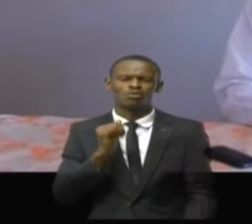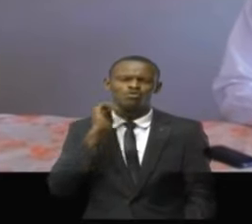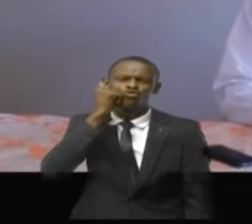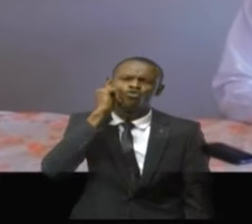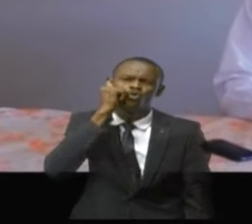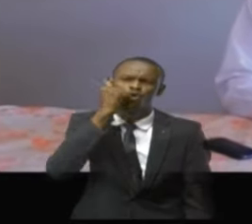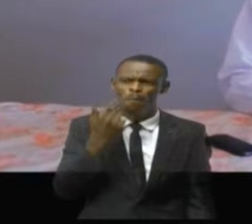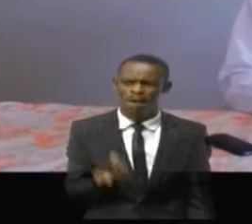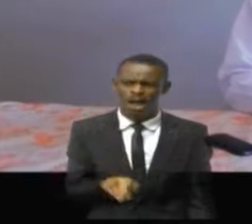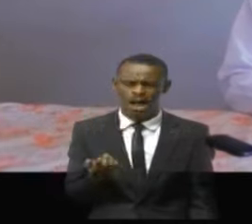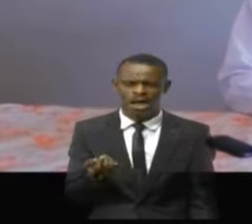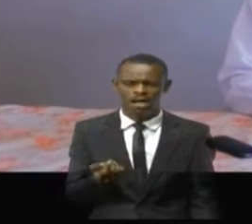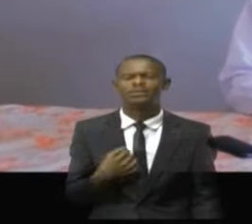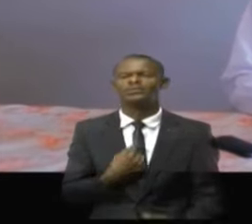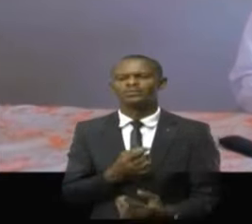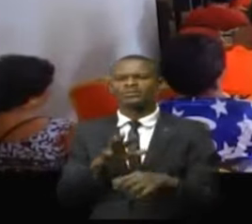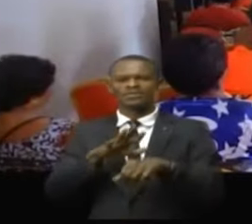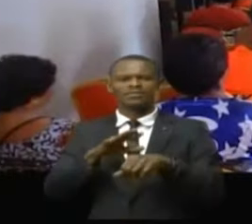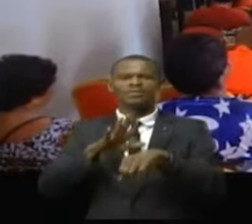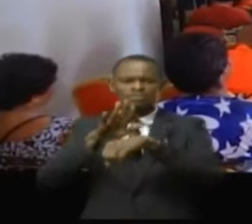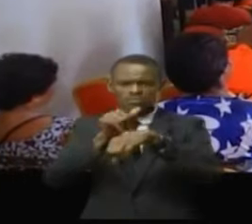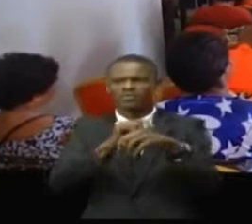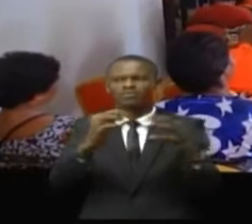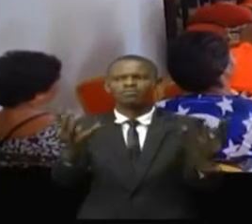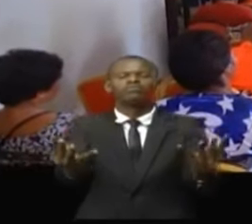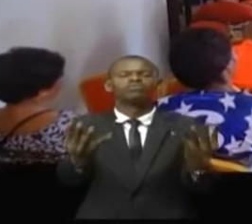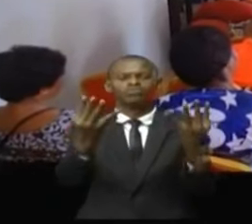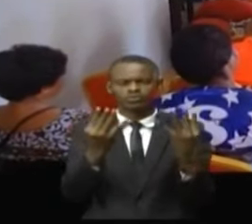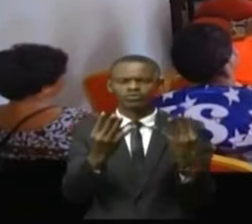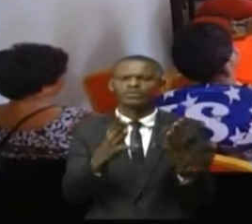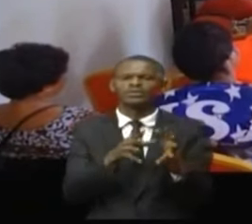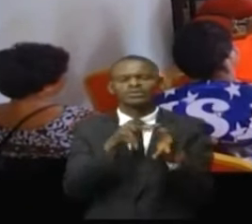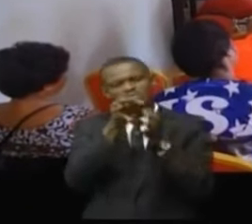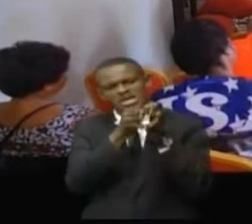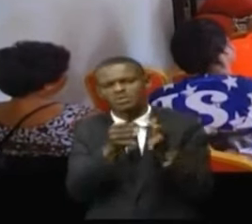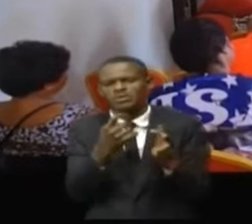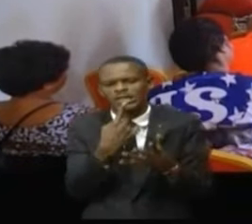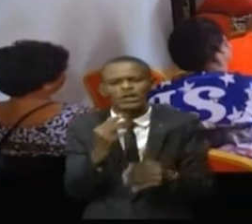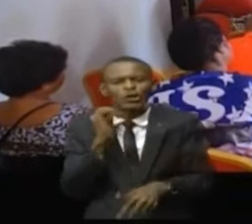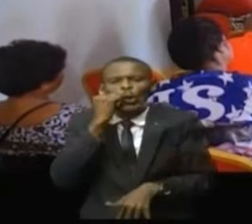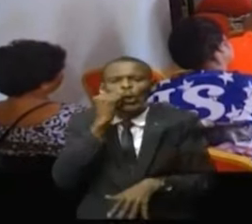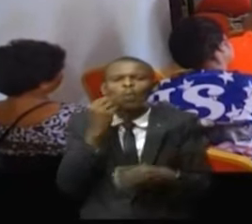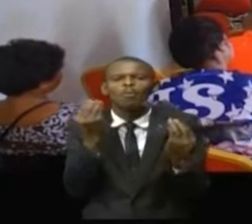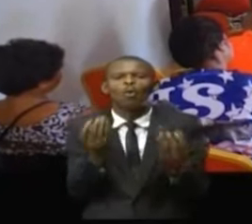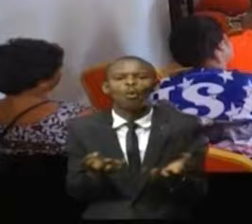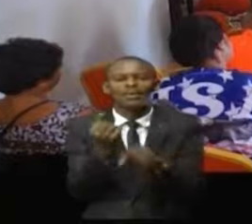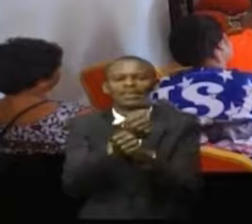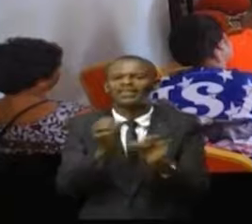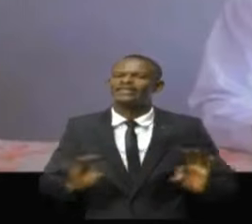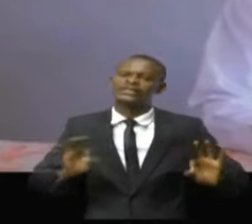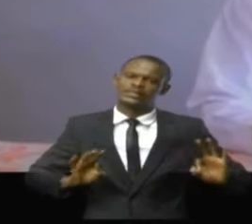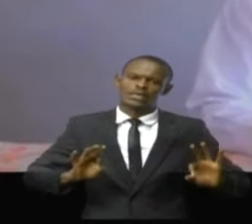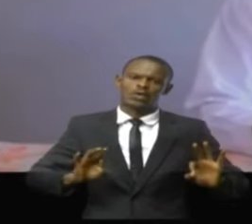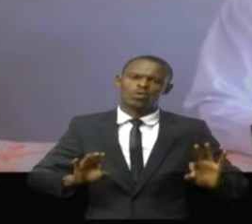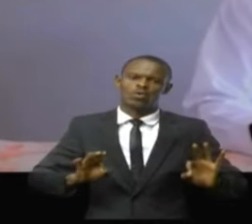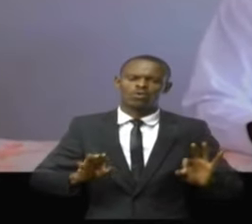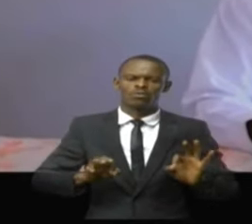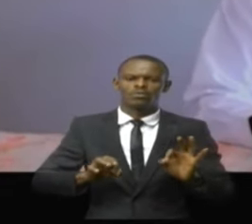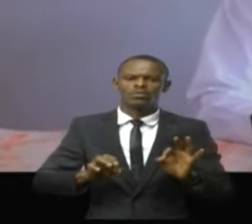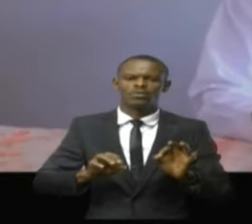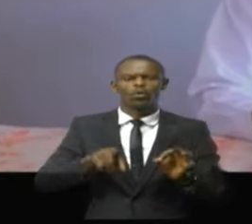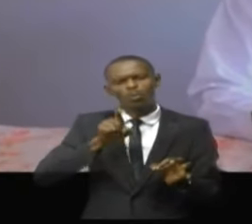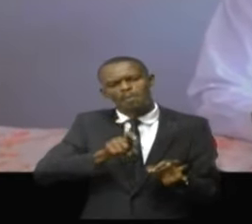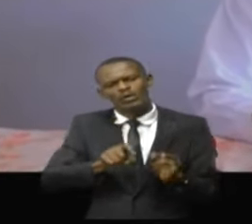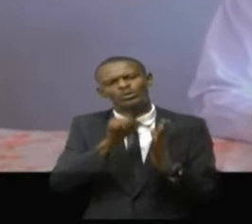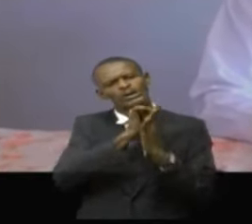lui soumettre leurs doléances socio-économiques. Très réceptif, le chef de la municipalité de Manica a